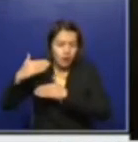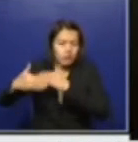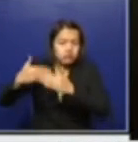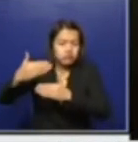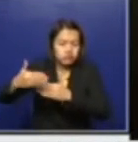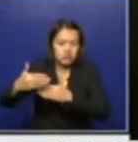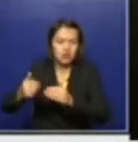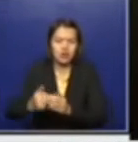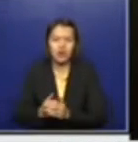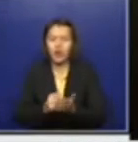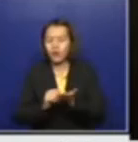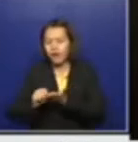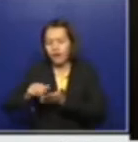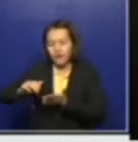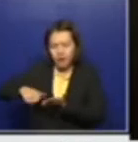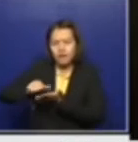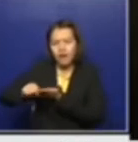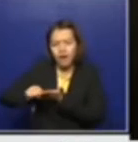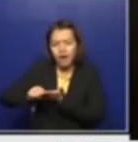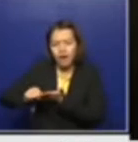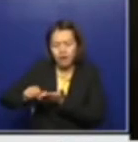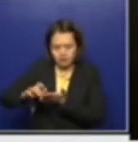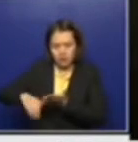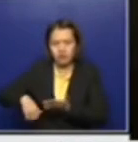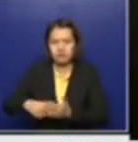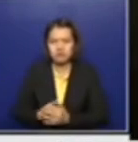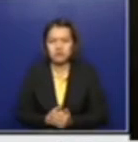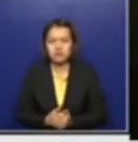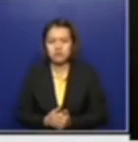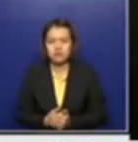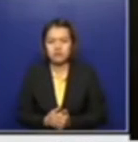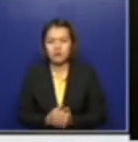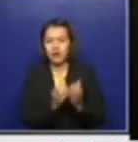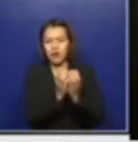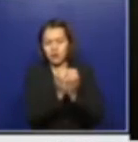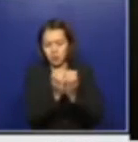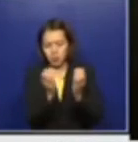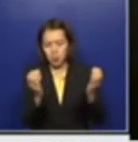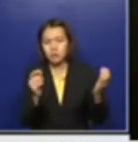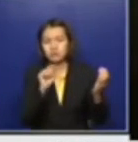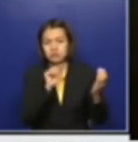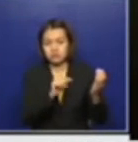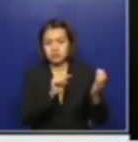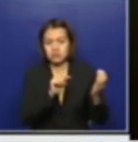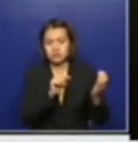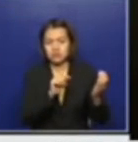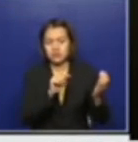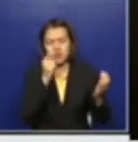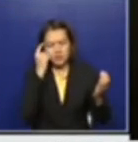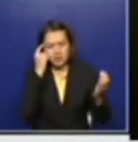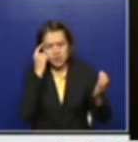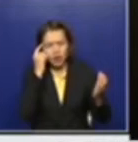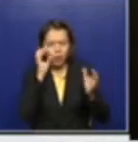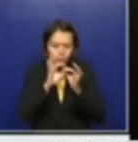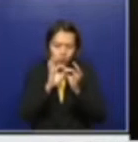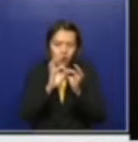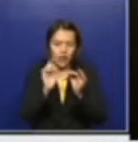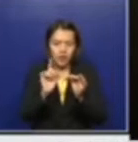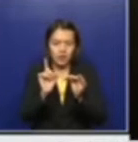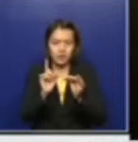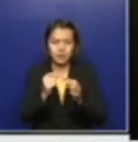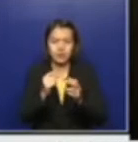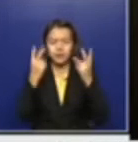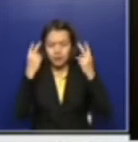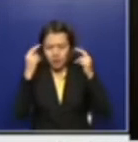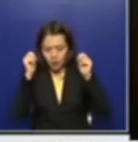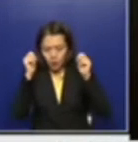ไปก่อนแล้วมาแก้ไขทีหลังนะครับซึ่งรัฐธรรมนูญแบบนี้ที่เขากังวลนะครับเช่นนายกเลือ